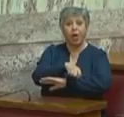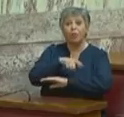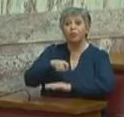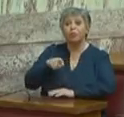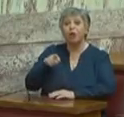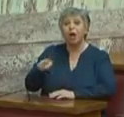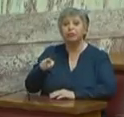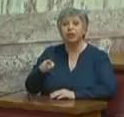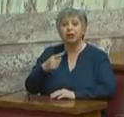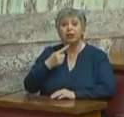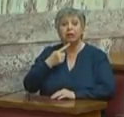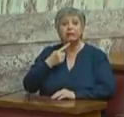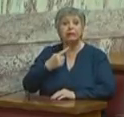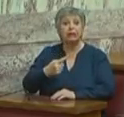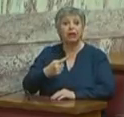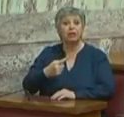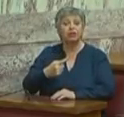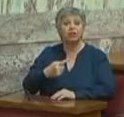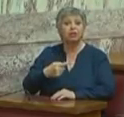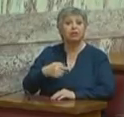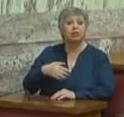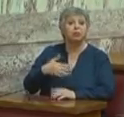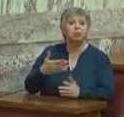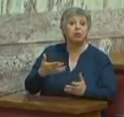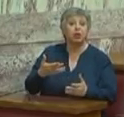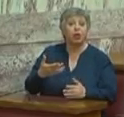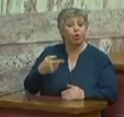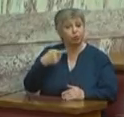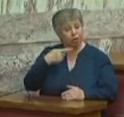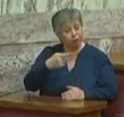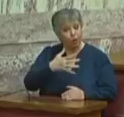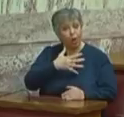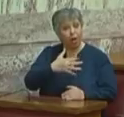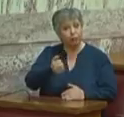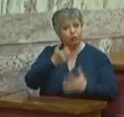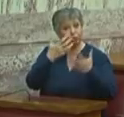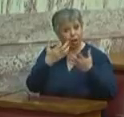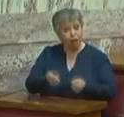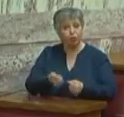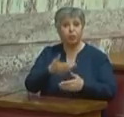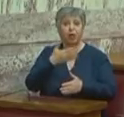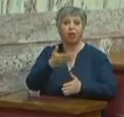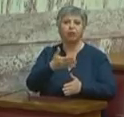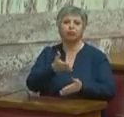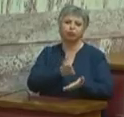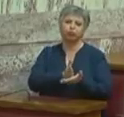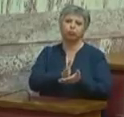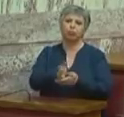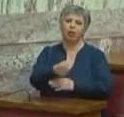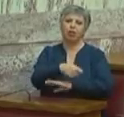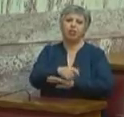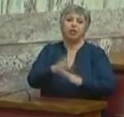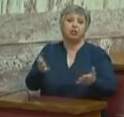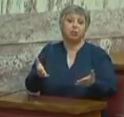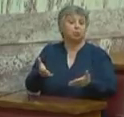πει ότι έχουν την αμέριστη εμπιστοσύνη τους. Αφού λοιπόν τους